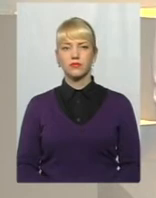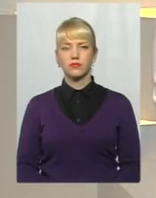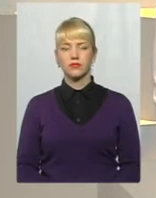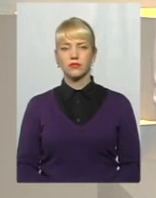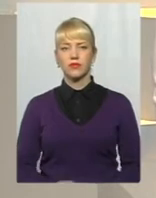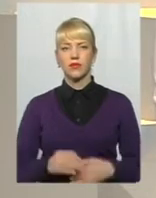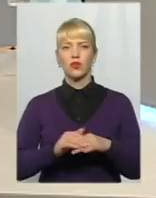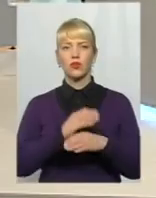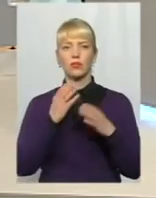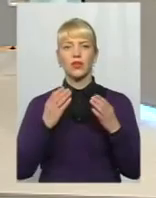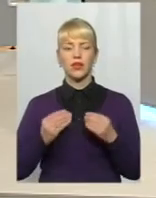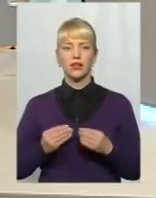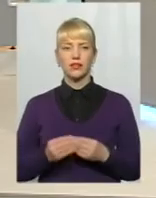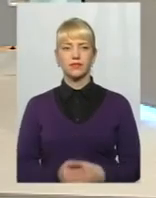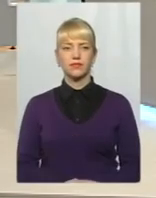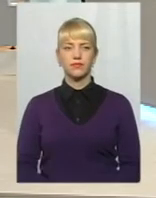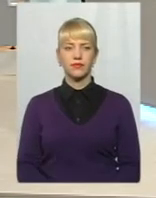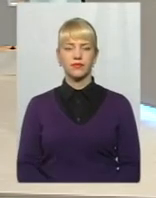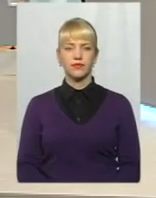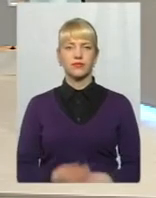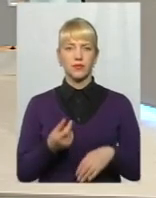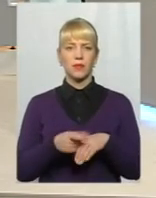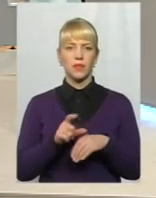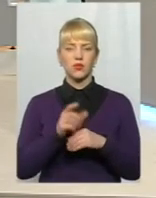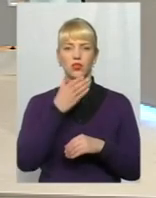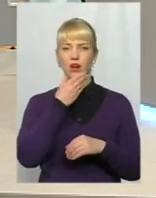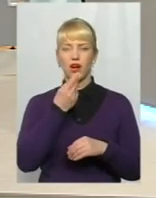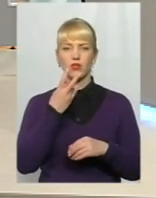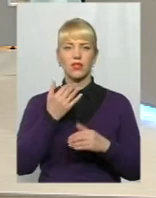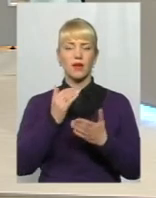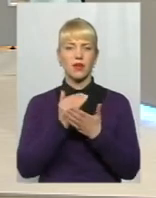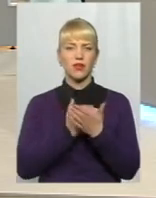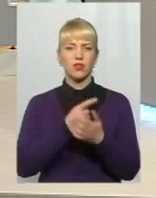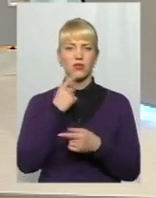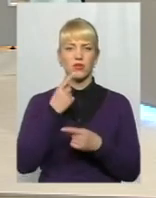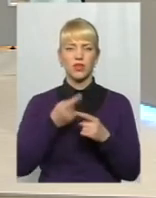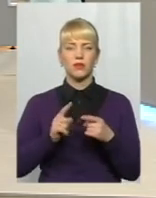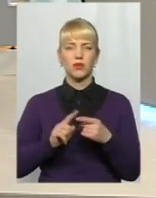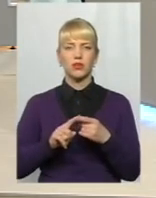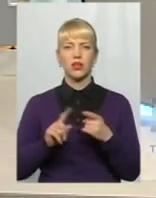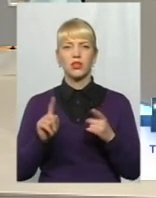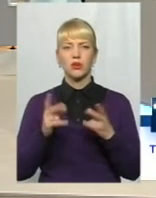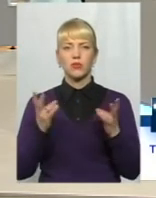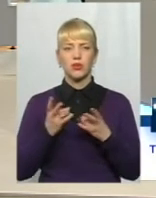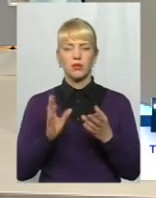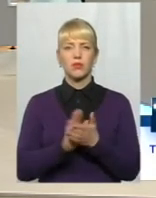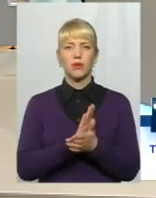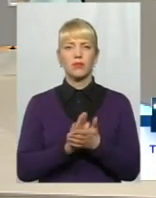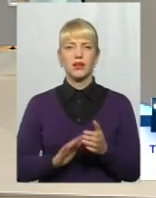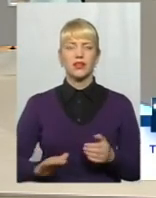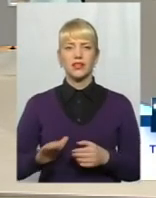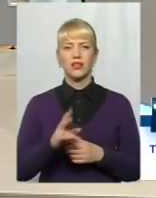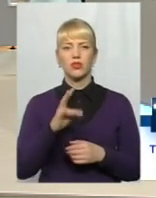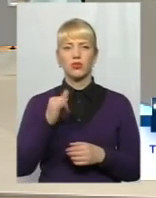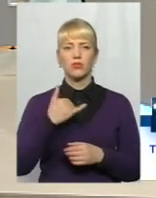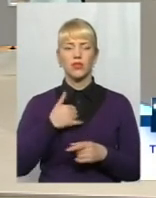Добрий вечір. Добрий день. Дуже гарно на передачі говорилося про те, що потрібно прибирати територію. Але в мене